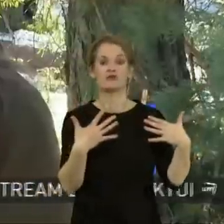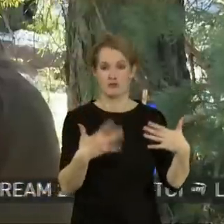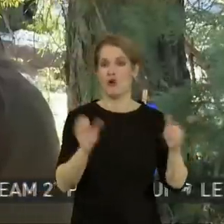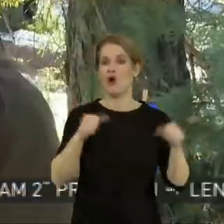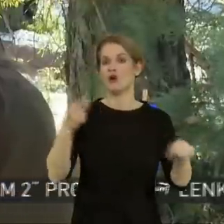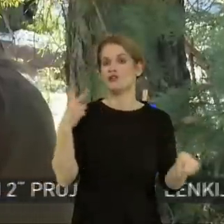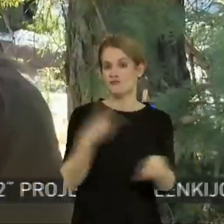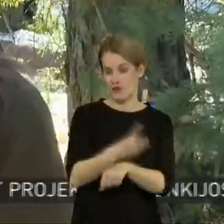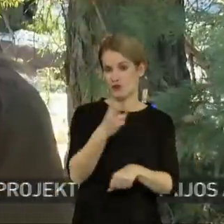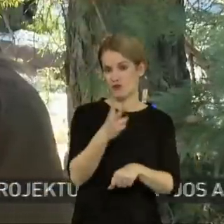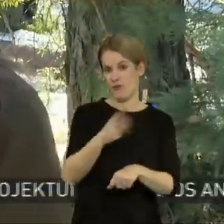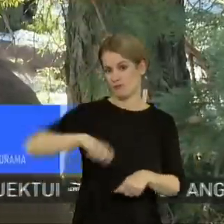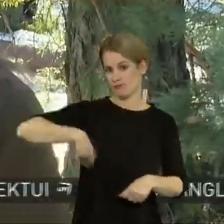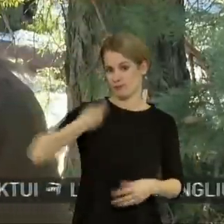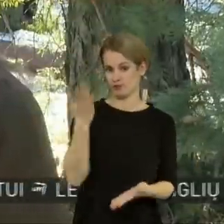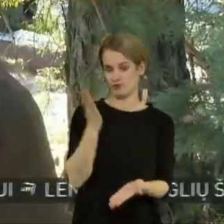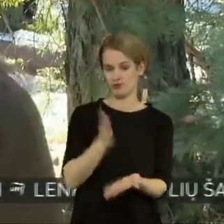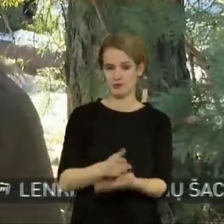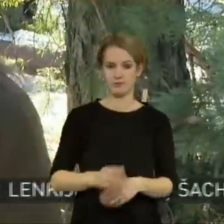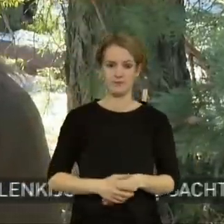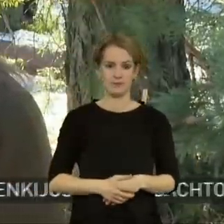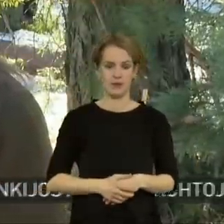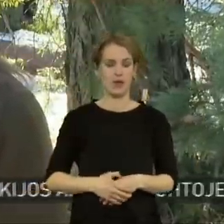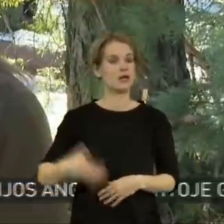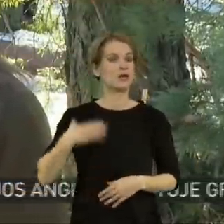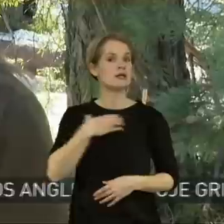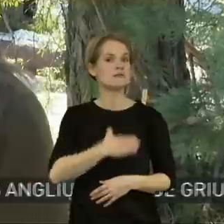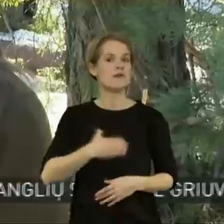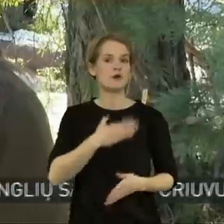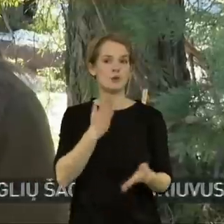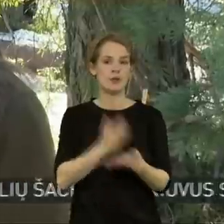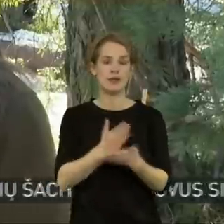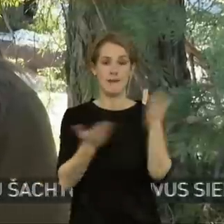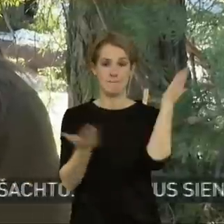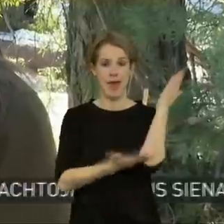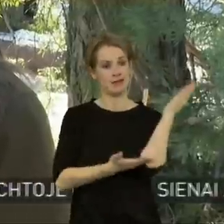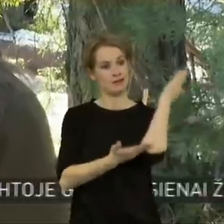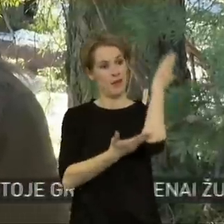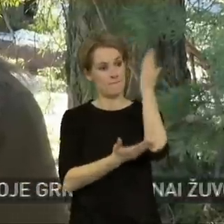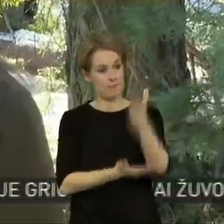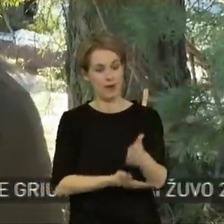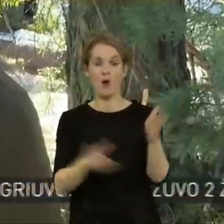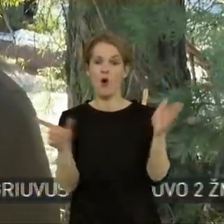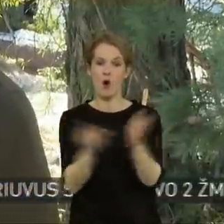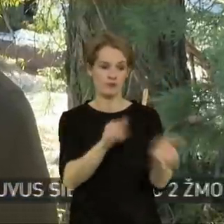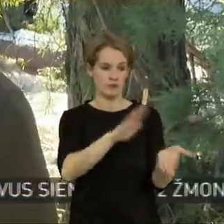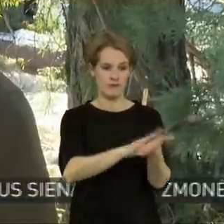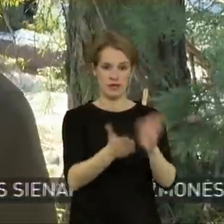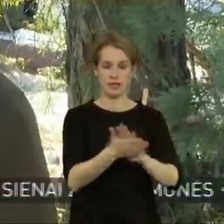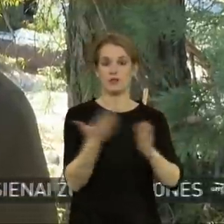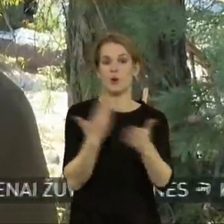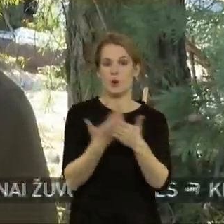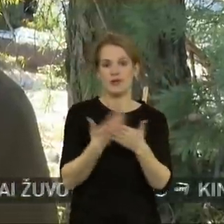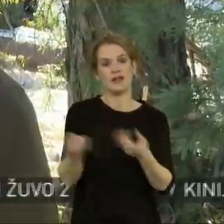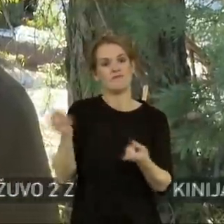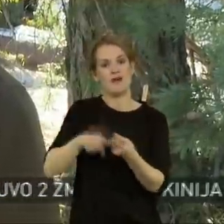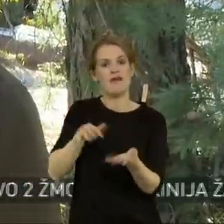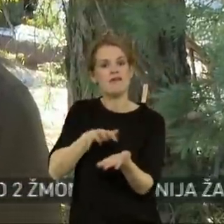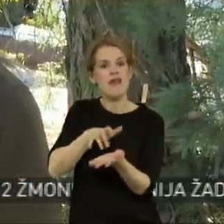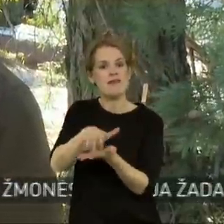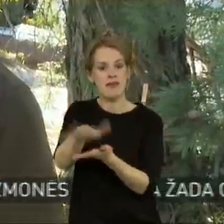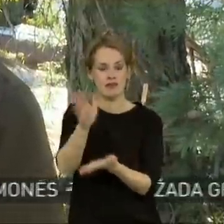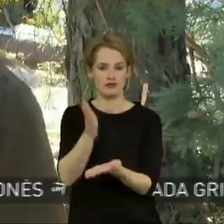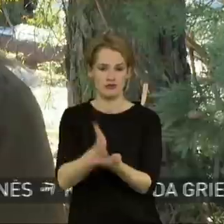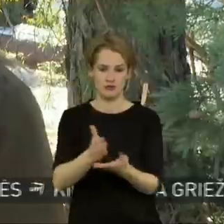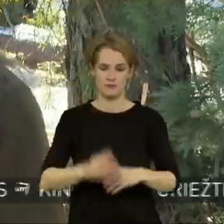Sniegolaužos yra labai svarbu kuo greičiau pašalinti dėl kenkėjų invazijos. Žinoma, yra ir kitų niuansų, tarkime, kur yra labiau lankomi miškai